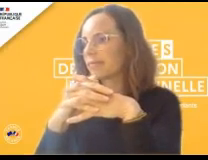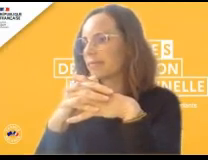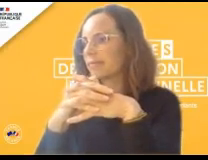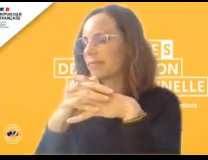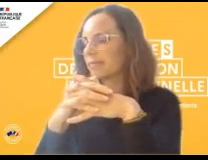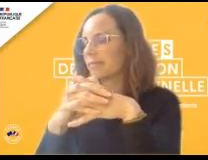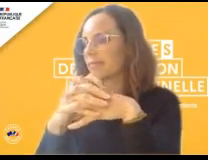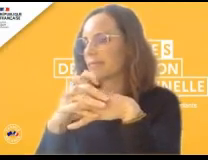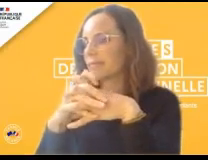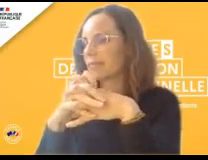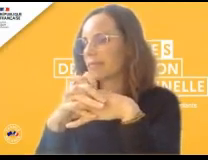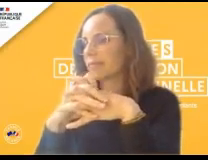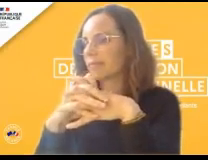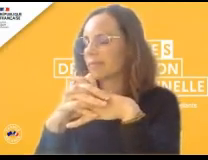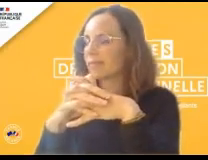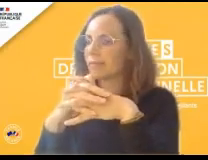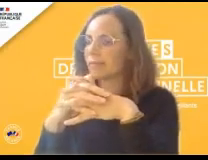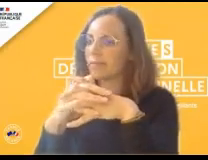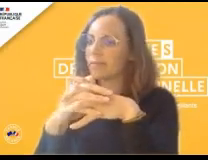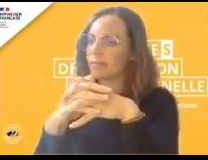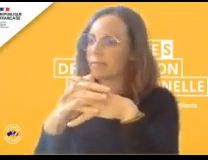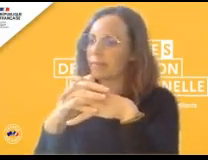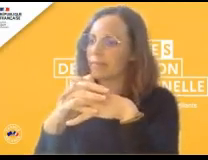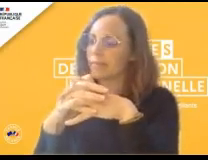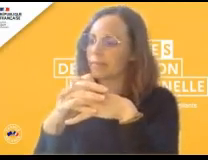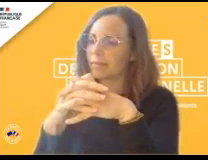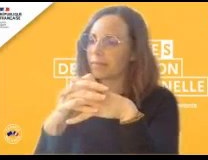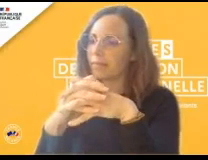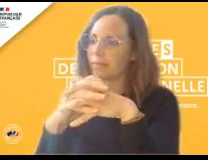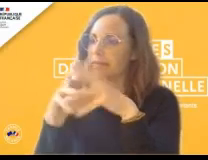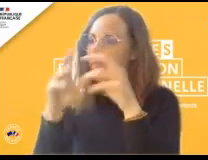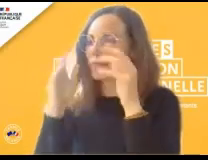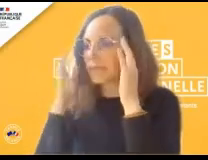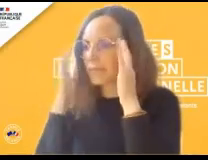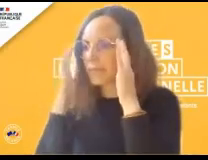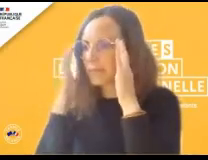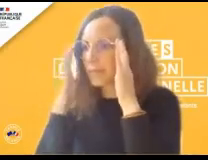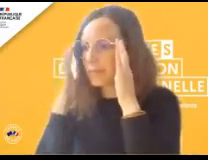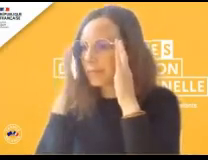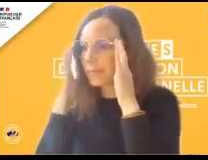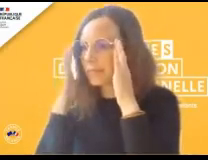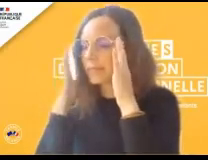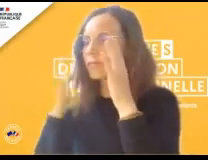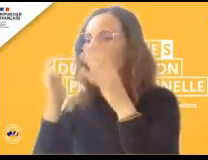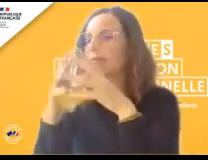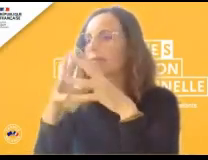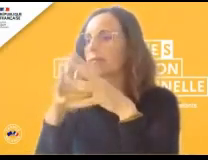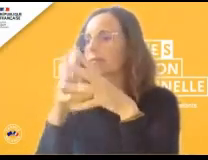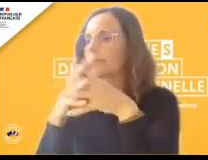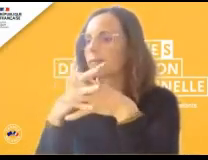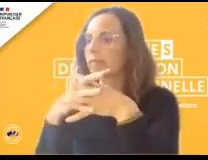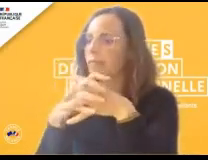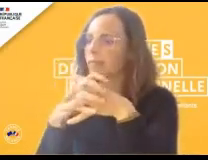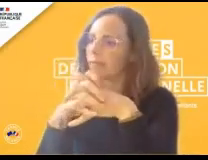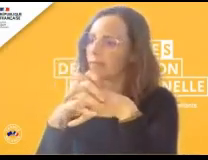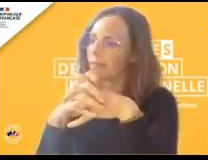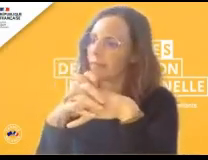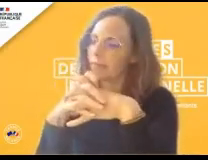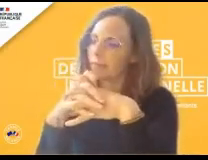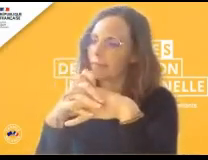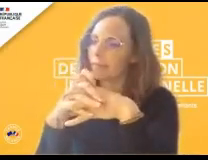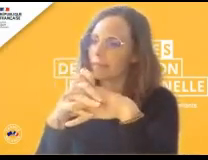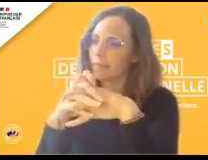1 an, et produire ces indicateurs sur leur site. Et lors d'un contrôle de financement ou d'un contrôle de qualité